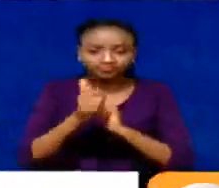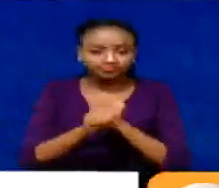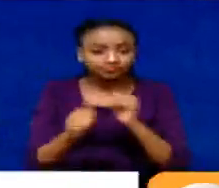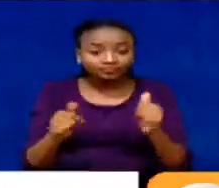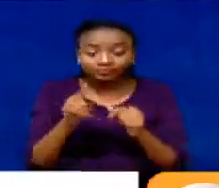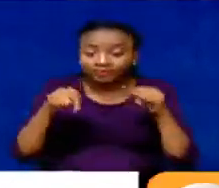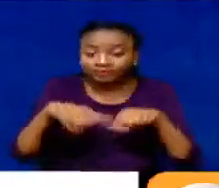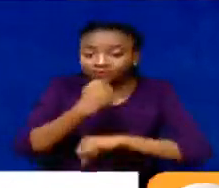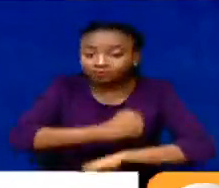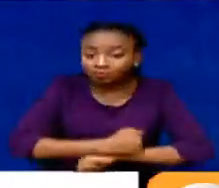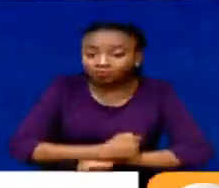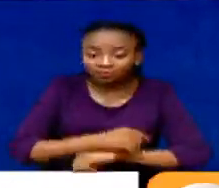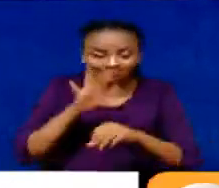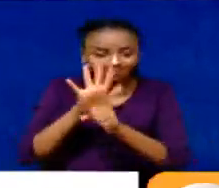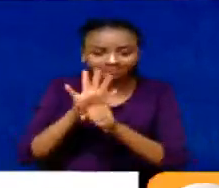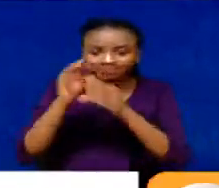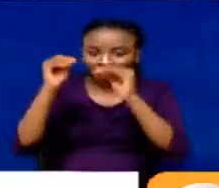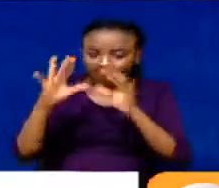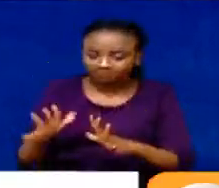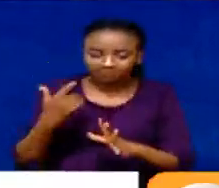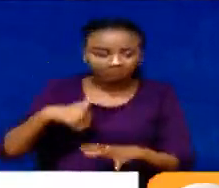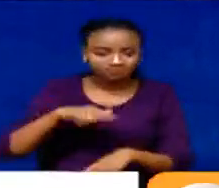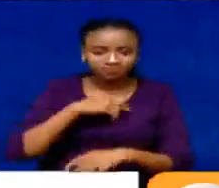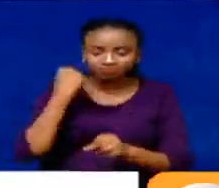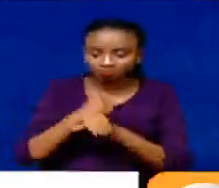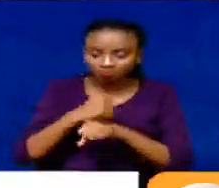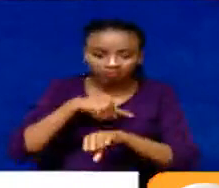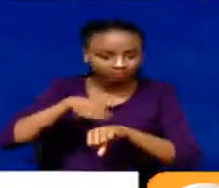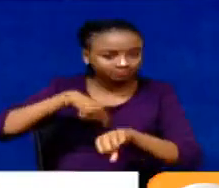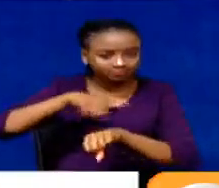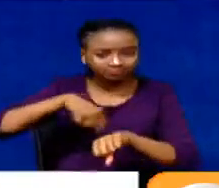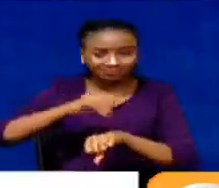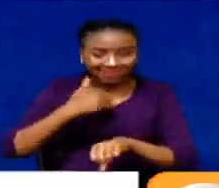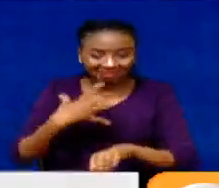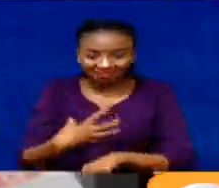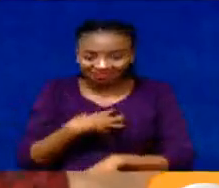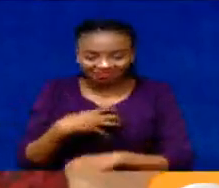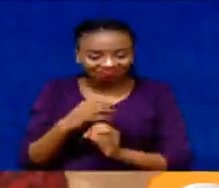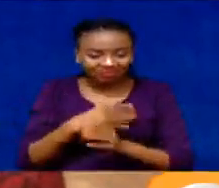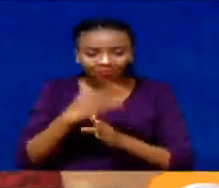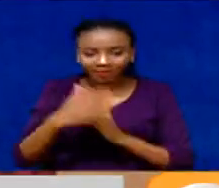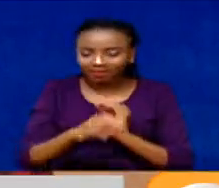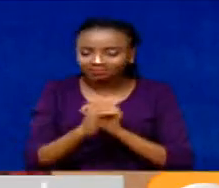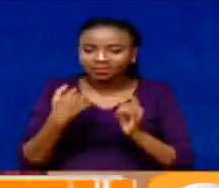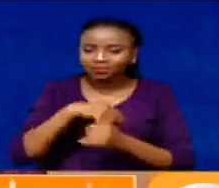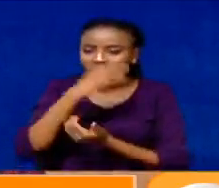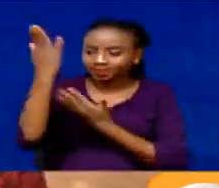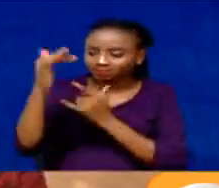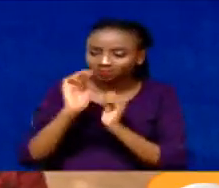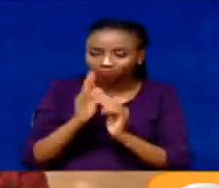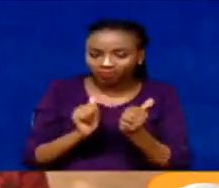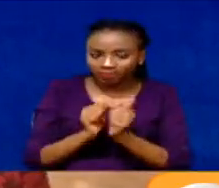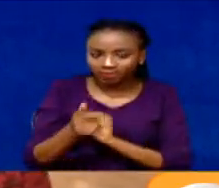in this school. Too many teachers, we work around the clock. And we have been expecting very good performance. Nimeona results and